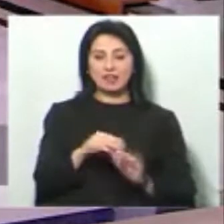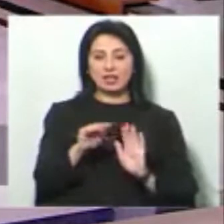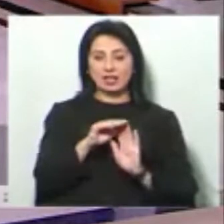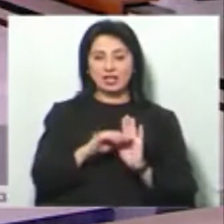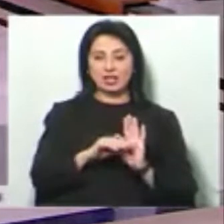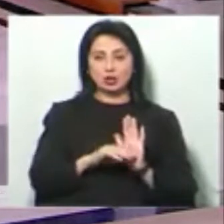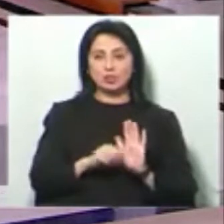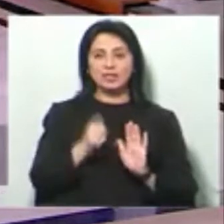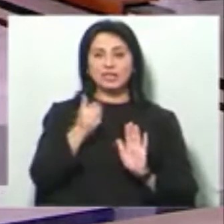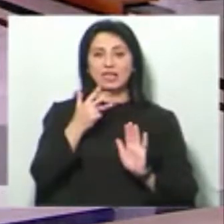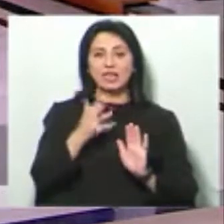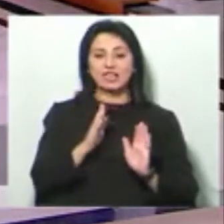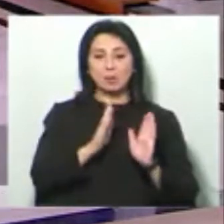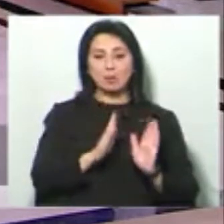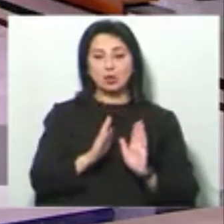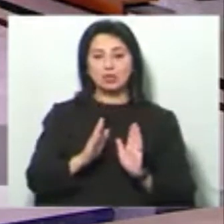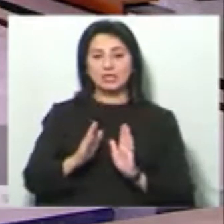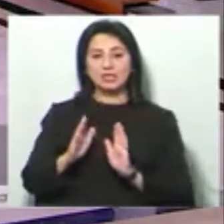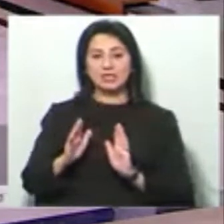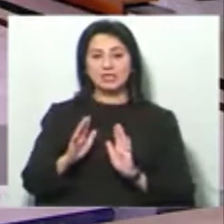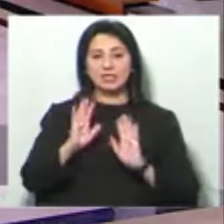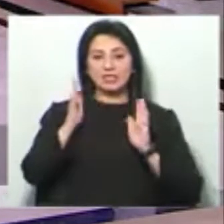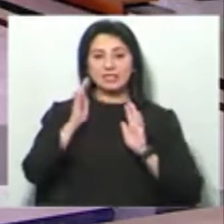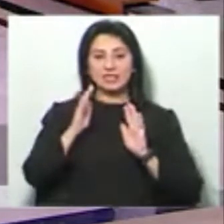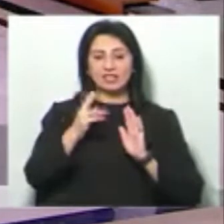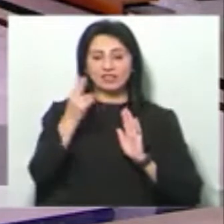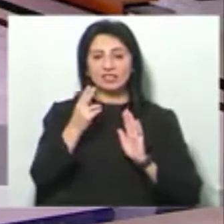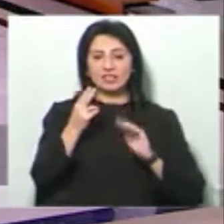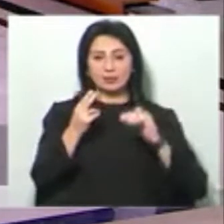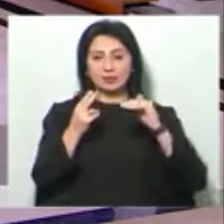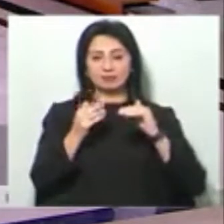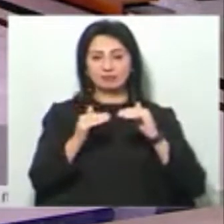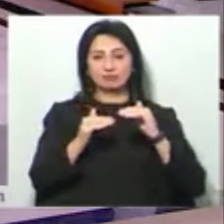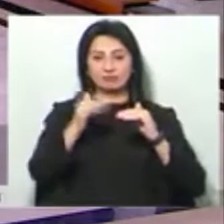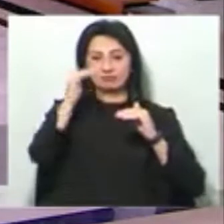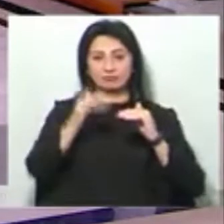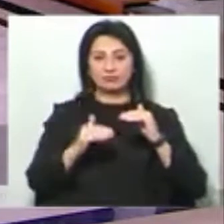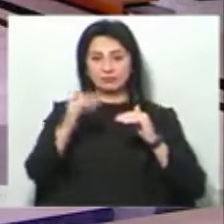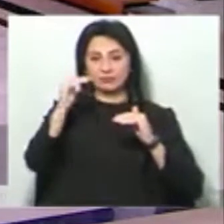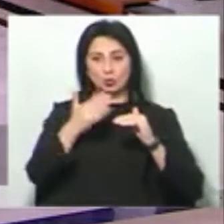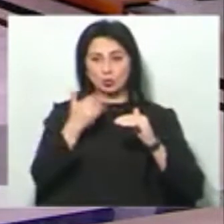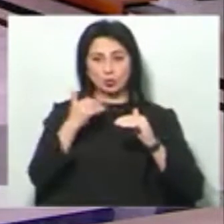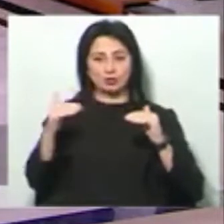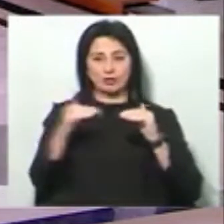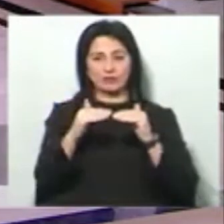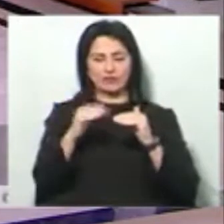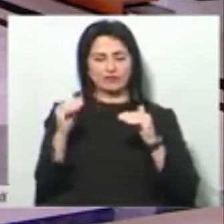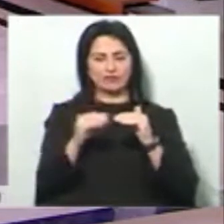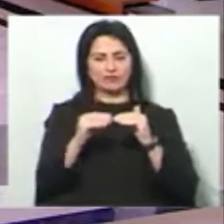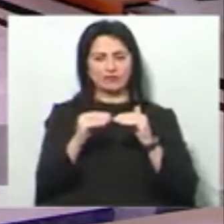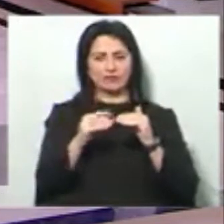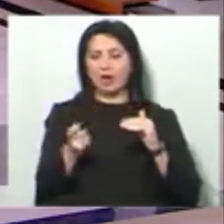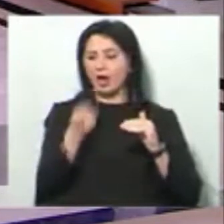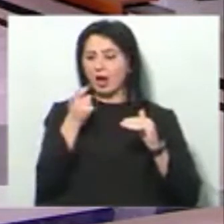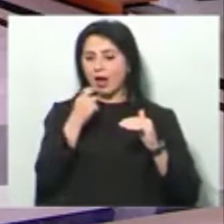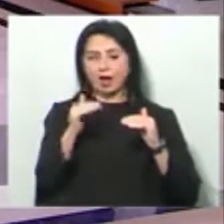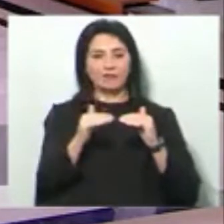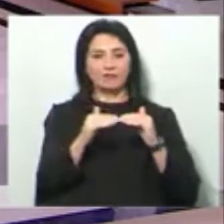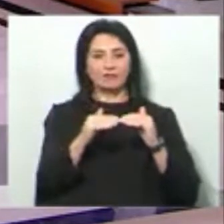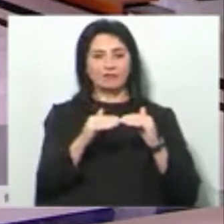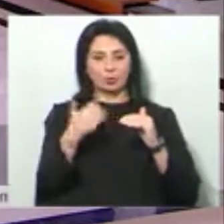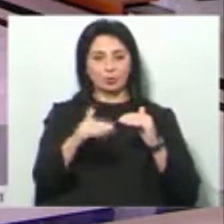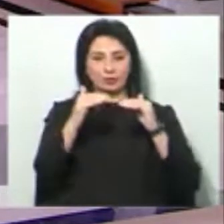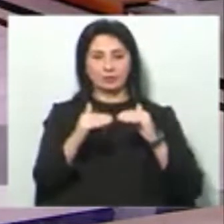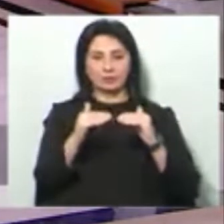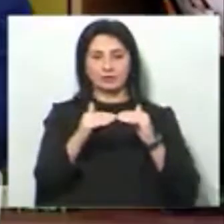არის, რამდენად მოწესრიგდა და მართვადია ის პრობლემა, რომლის გამოც დაიწყო მკურნალობა.